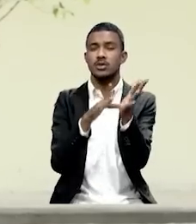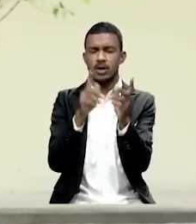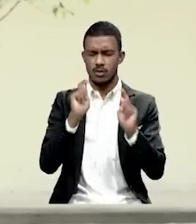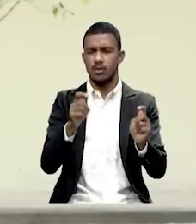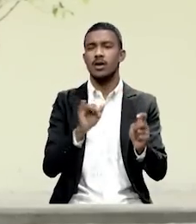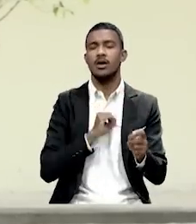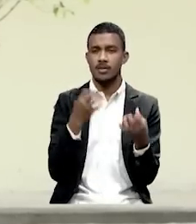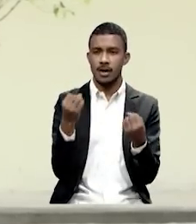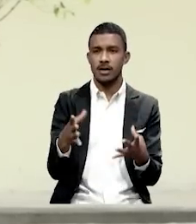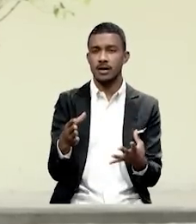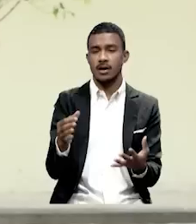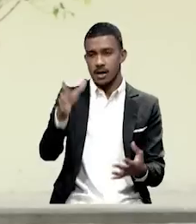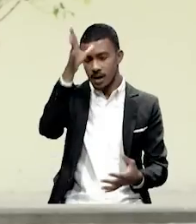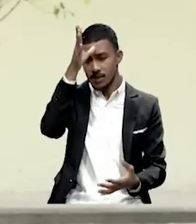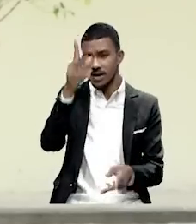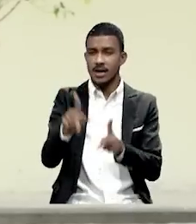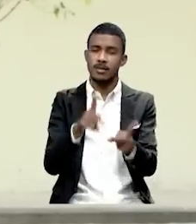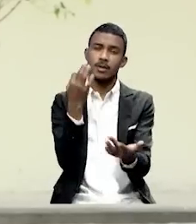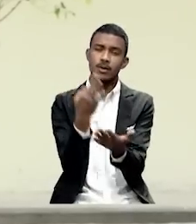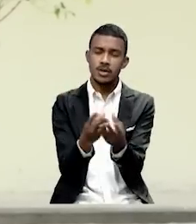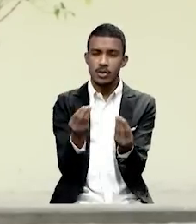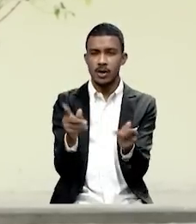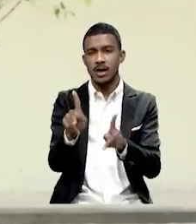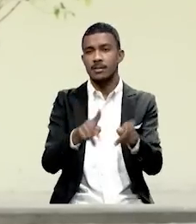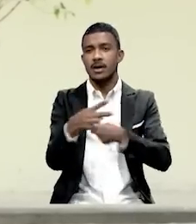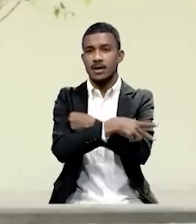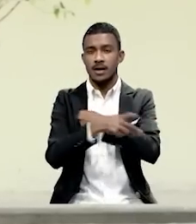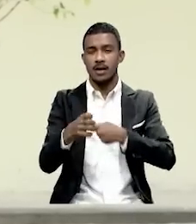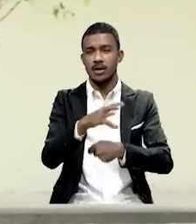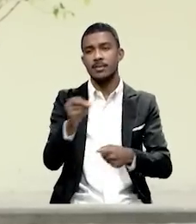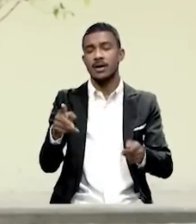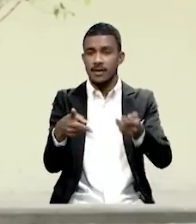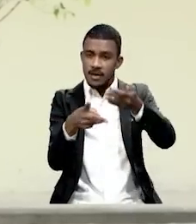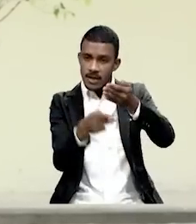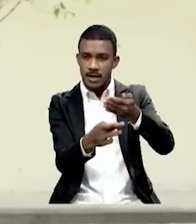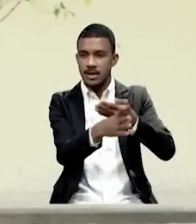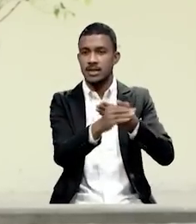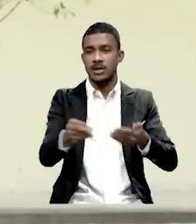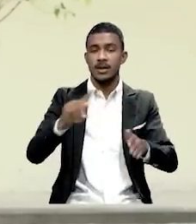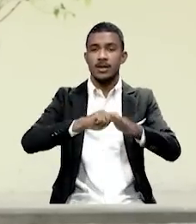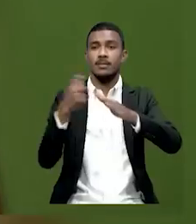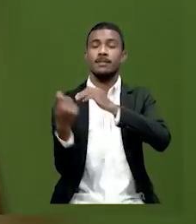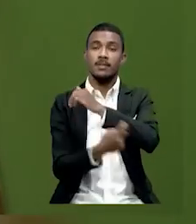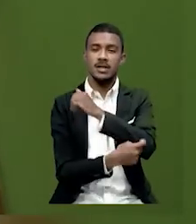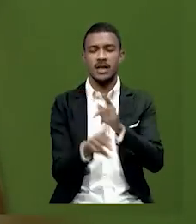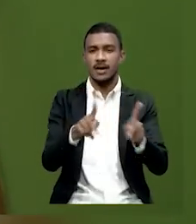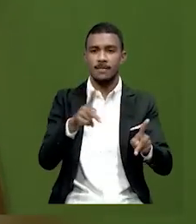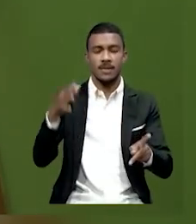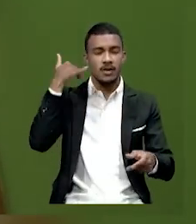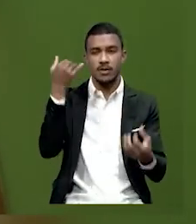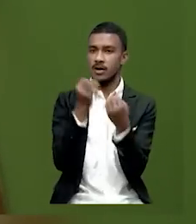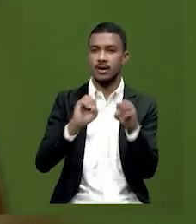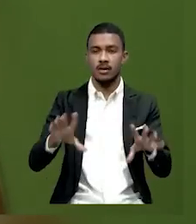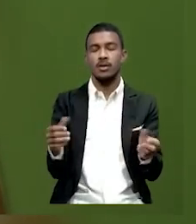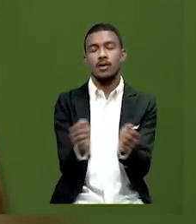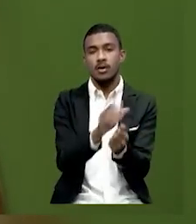abe osang itu an luar ni emas nak utang emas tesko tu tiap pasta nak tiap telefon ni sira laku hutu Roma